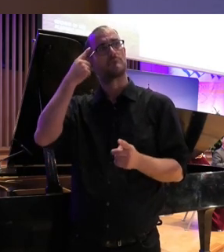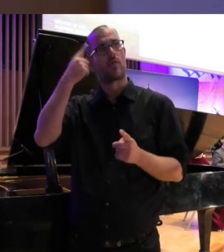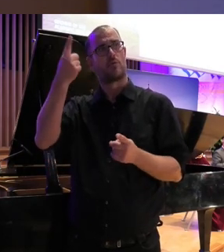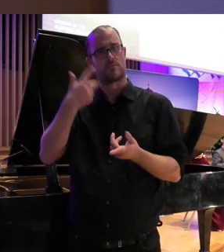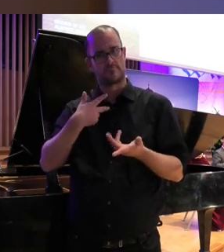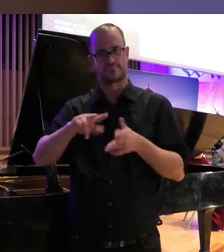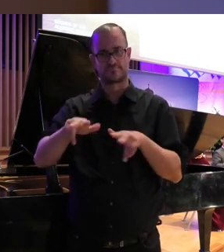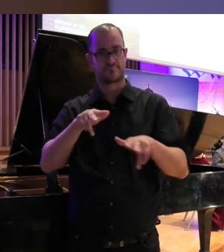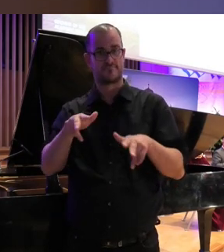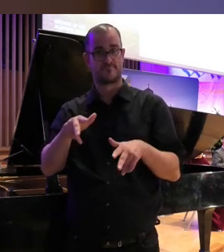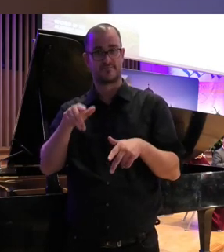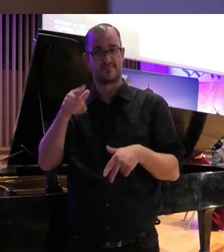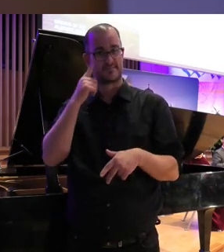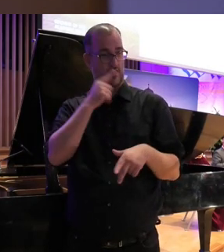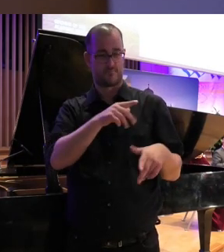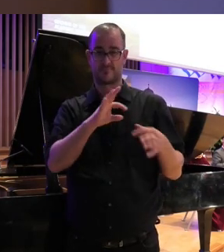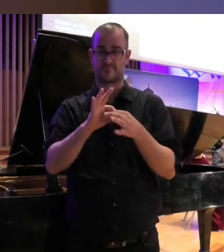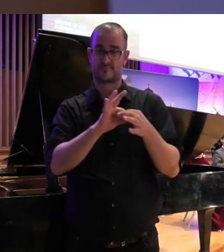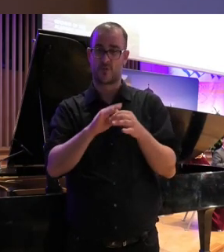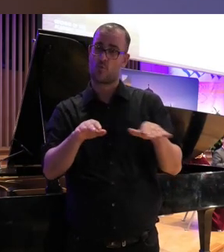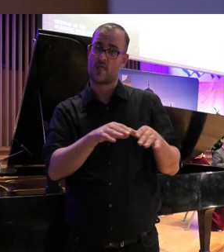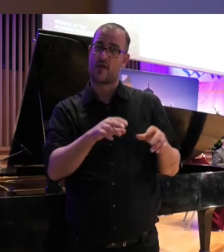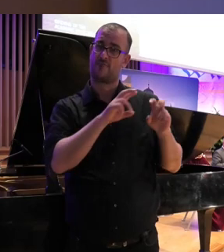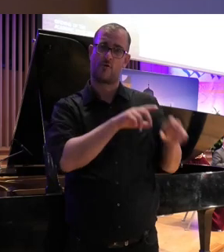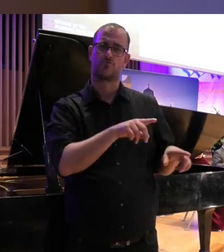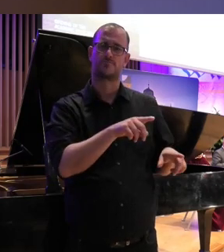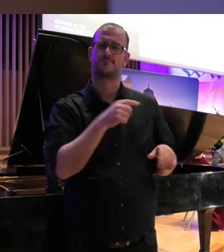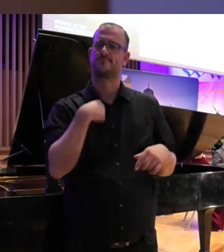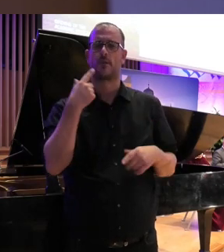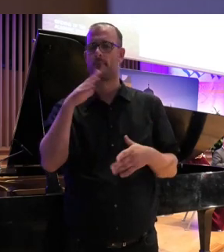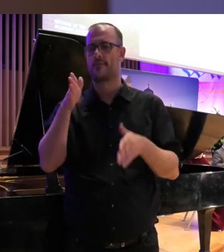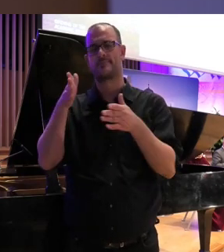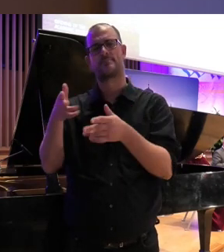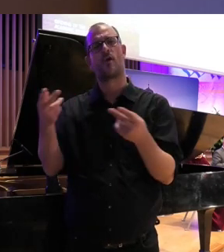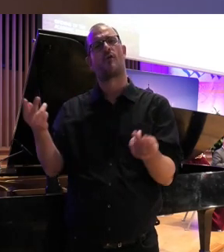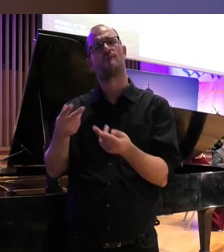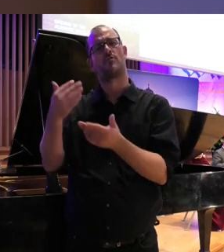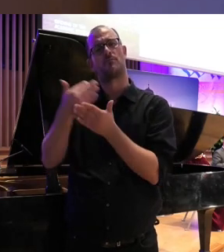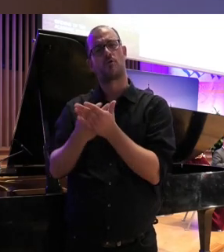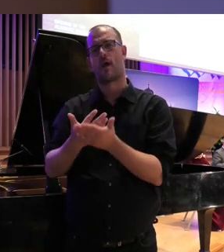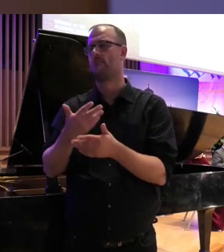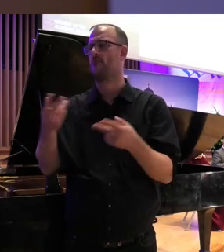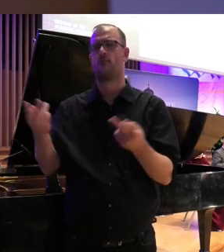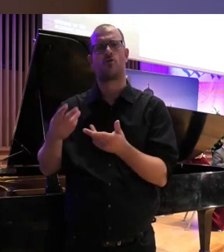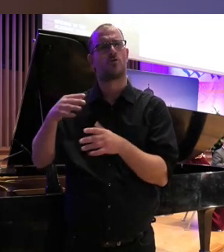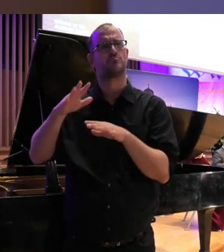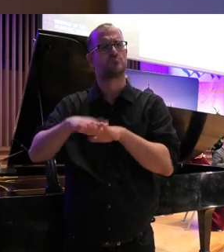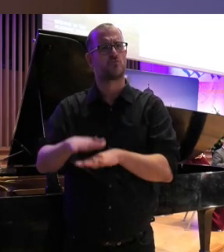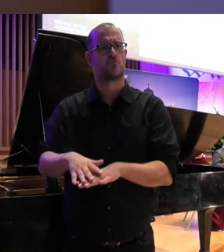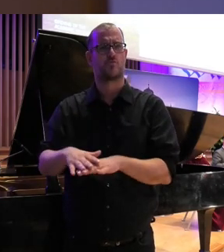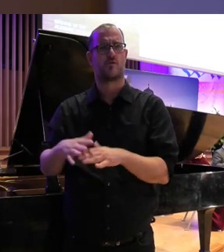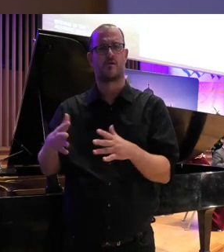die Grundlagenforschung damit tangiert ist, sondern es ist mehr tangiert die Frage, wie geht man mit Förderprogrammen, Förderstrukturen